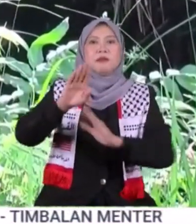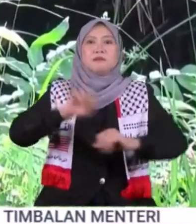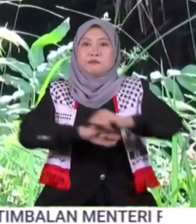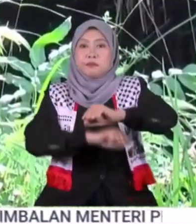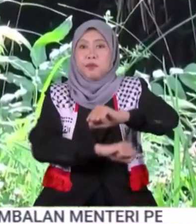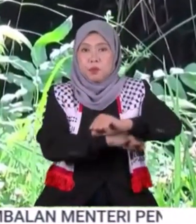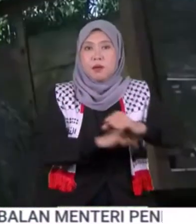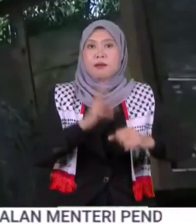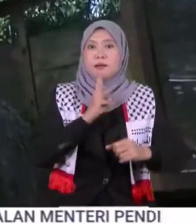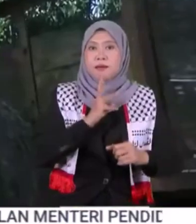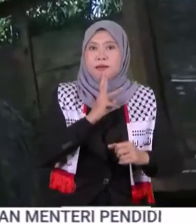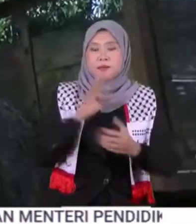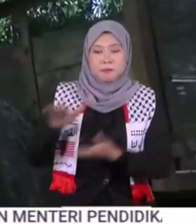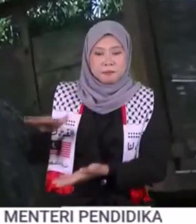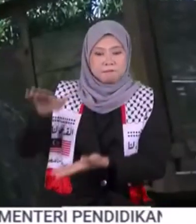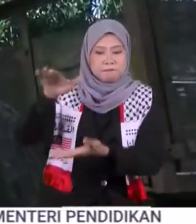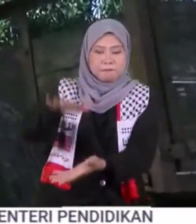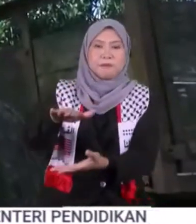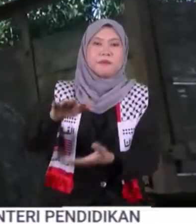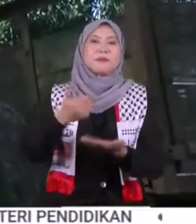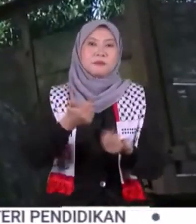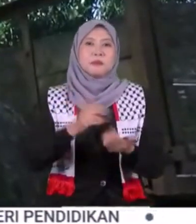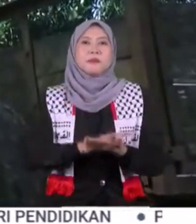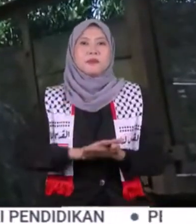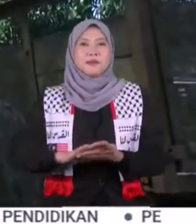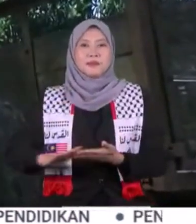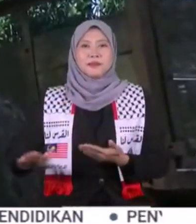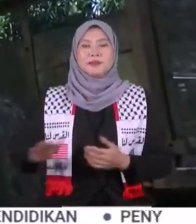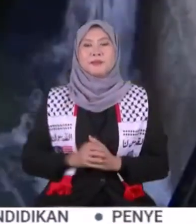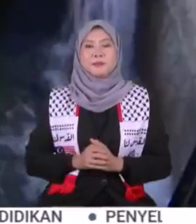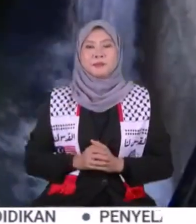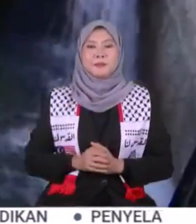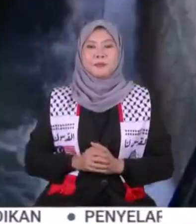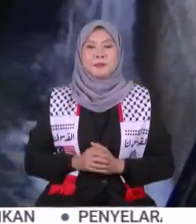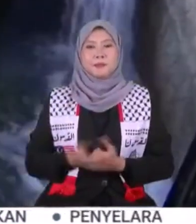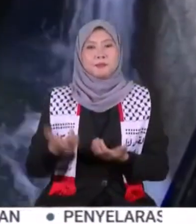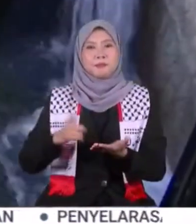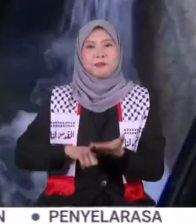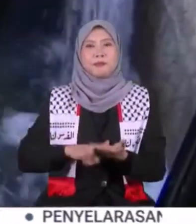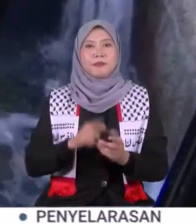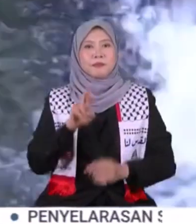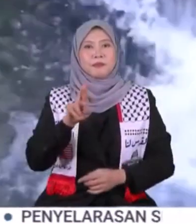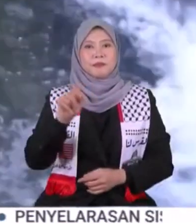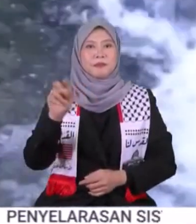infrastruktur bekalan air di negara ini. Kyle Vili Manian, RTM.